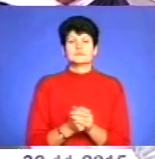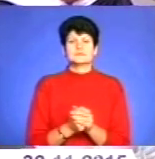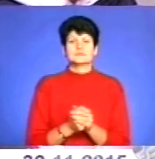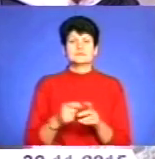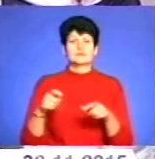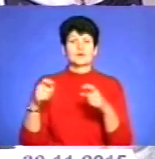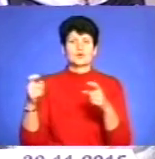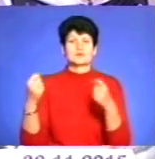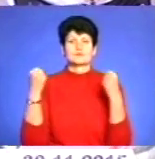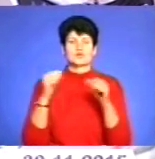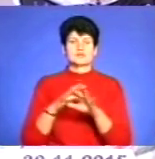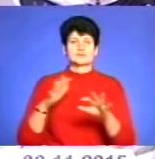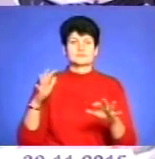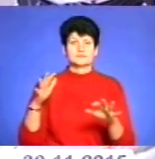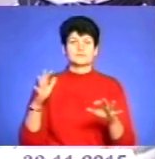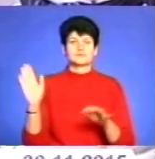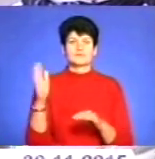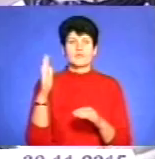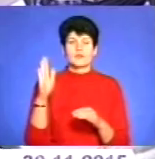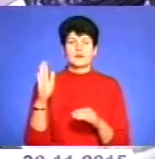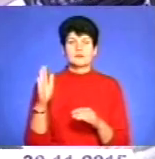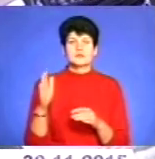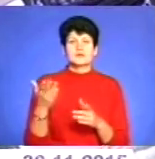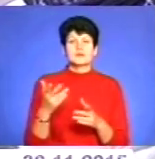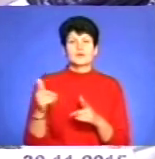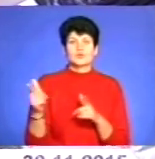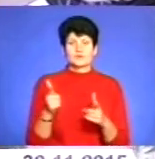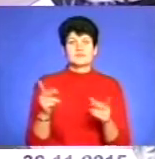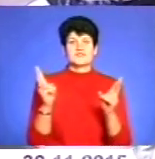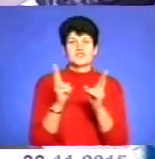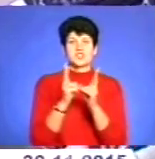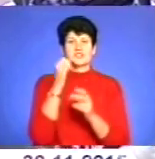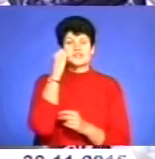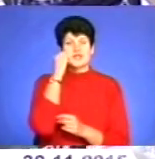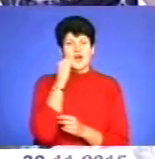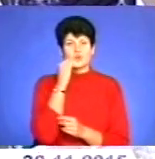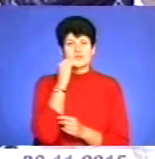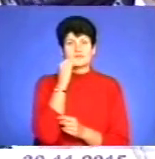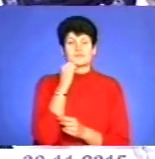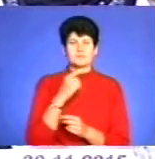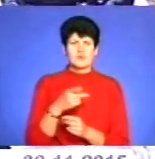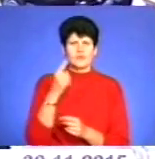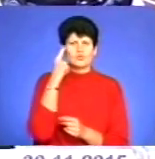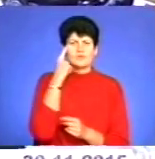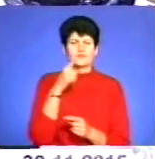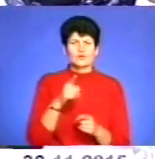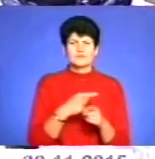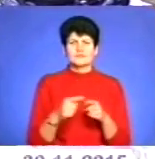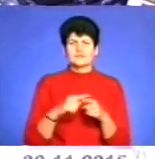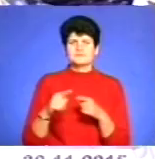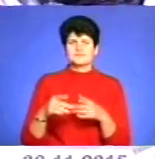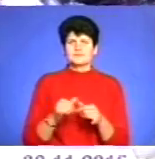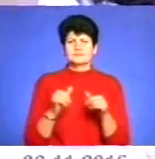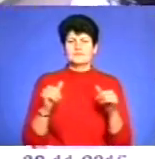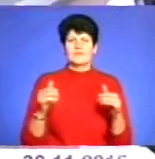кроси, спортзали. Прогулки собачки. Да. Готуємося зустрітити старість. Мені здається, в такому темпі, як ви живете, старістю і не